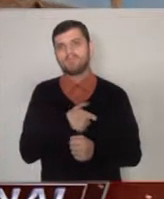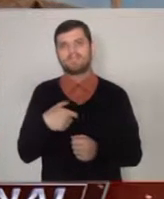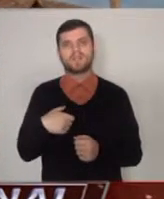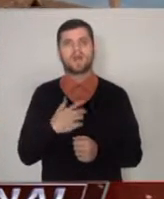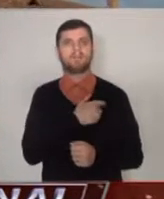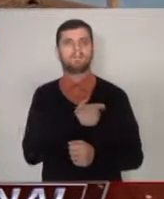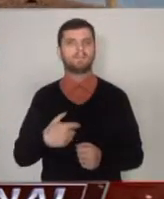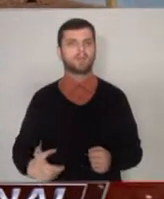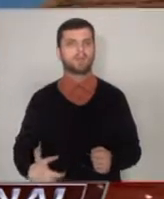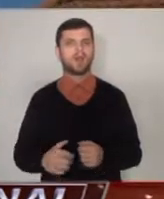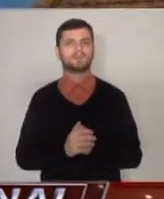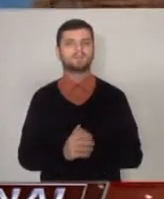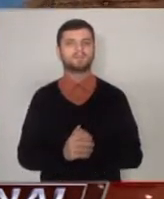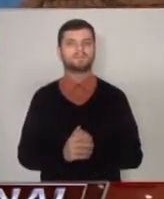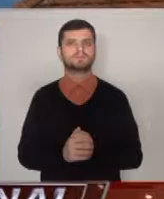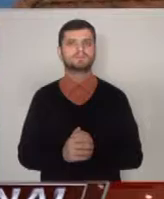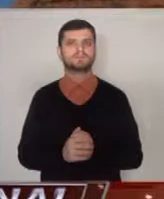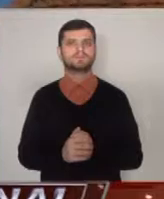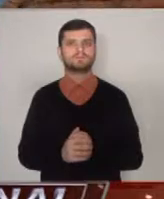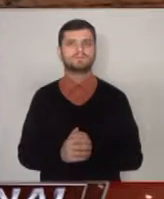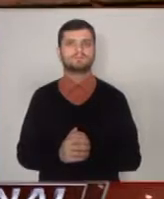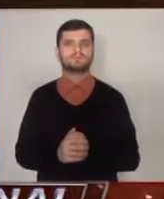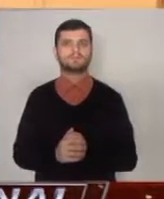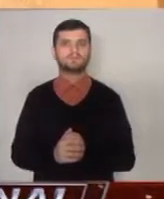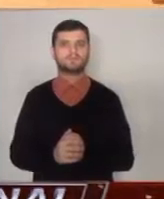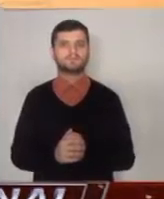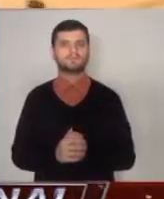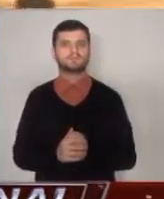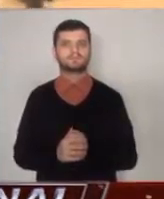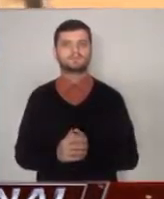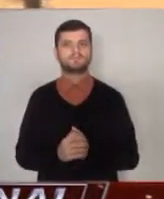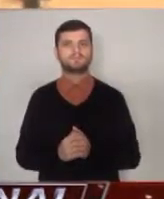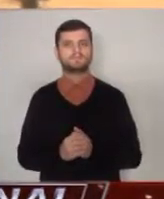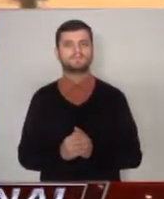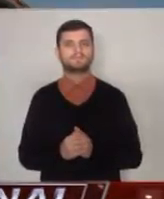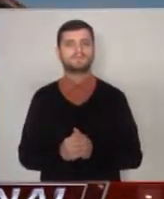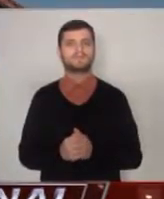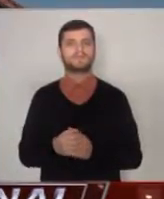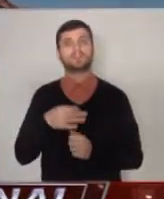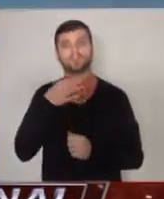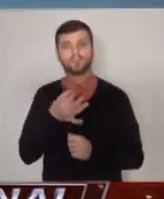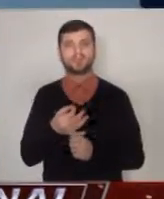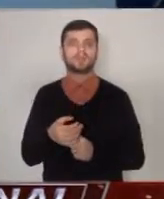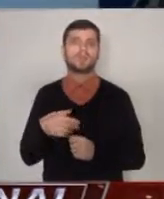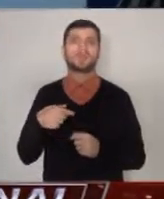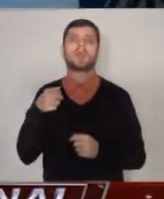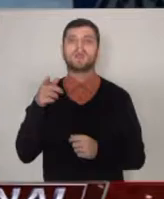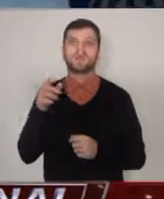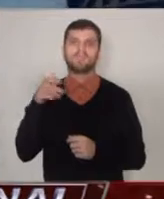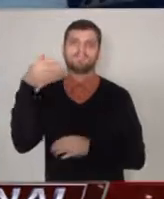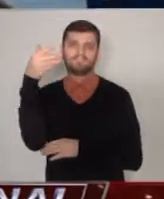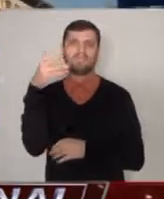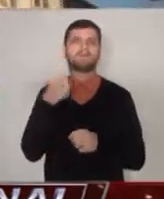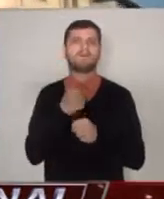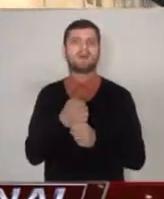au venit sunt foarte, foarte, foarte prost gândite de ei. Este treaba lor, nu este a noastră. Aici sunt banii europeni, sunt banii oamenilor, că o